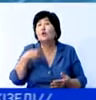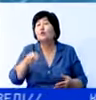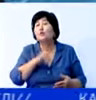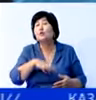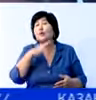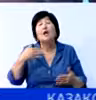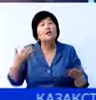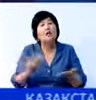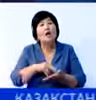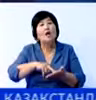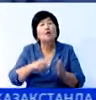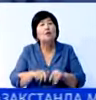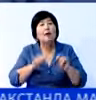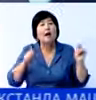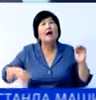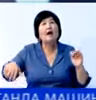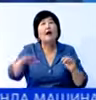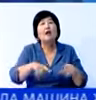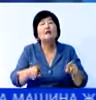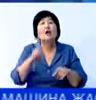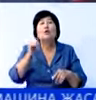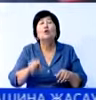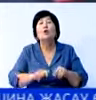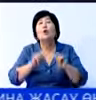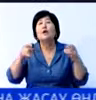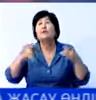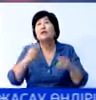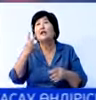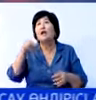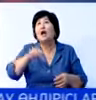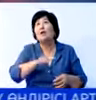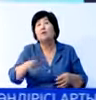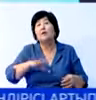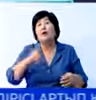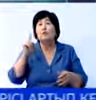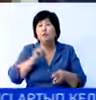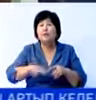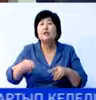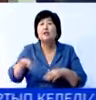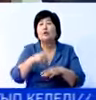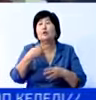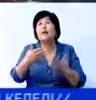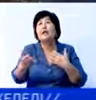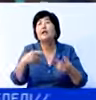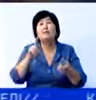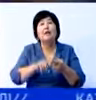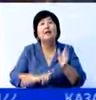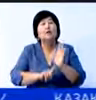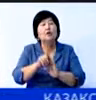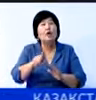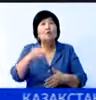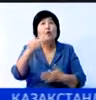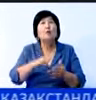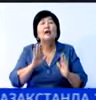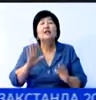көп. Жаңа жоба ашық алан саяси ток-шоудың эфирге шыққанына екі апта ғана болса да, бірден көрерменмен кері байланыс жақсы орнады. Бұл бағдарламаға